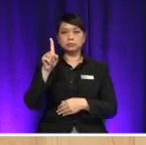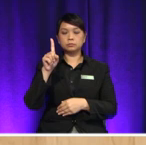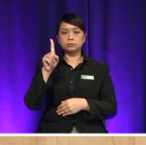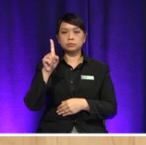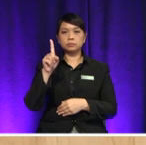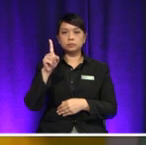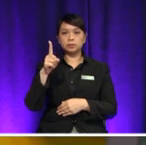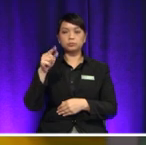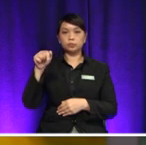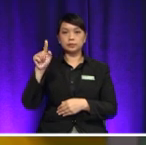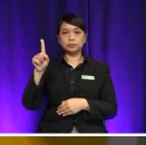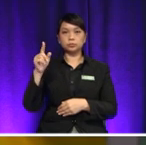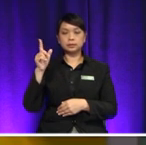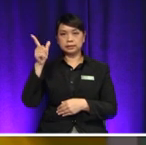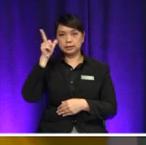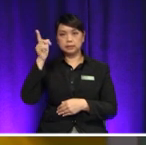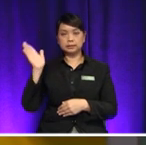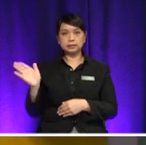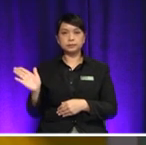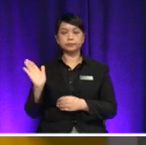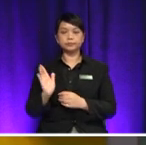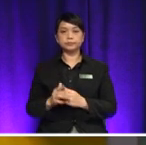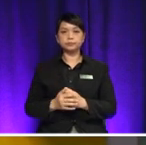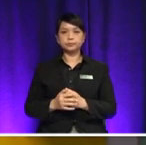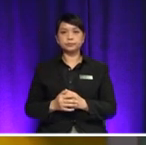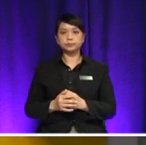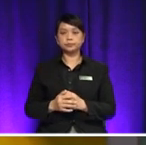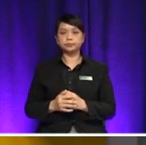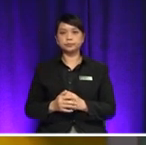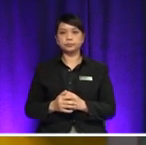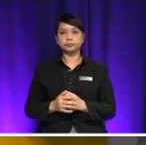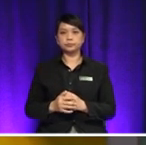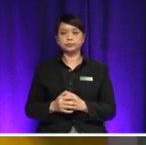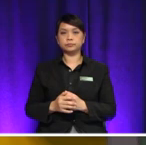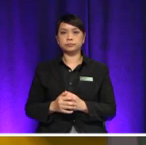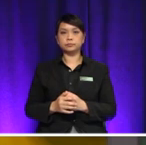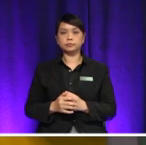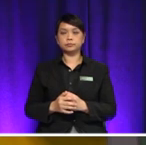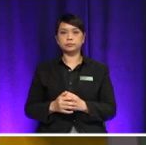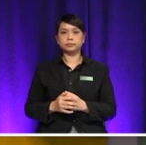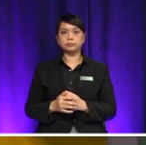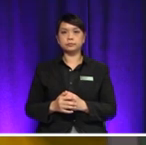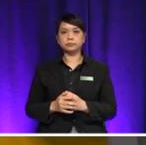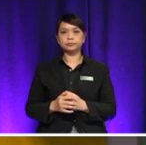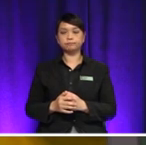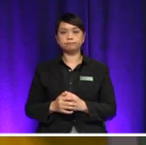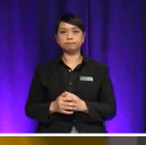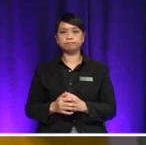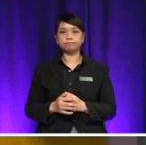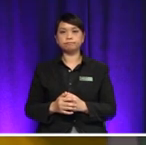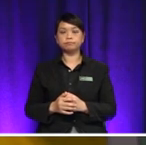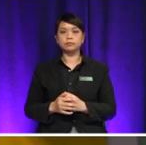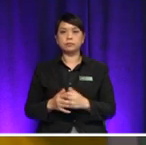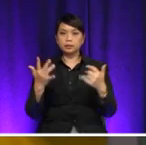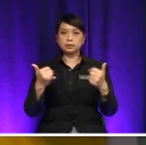oke itu untuk bilangan nombu indeks untuk pengikut Oke contoh yang kedua bagaimana